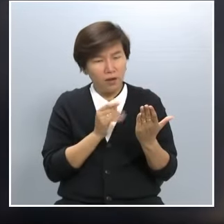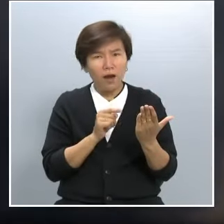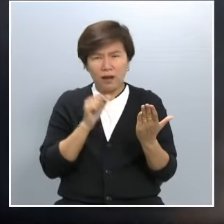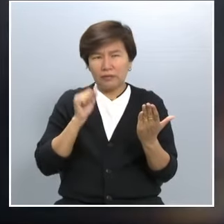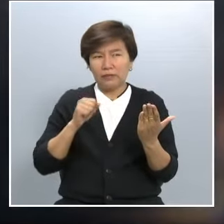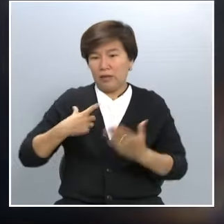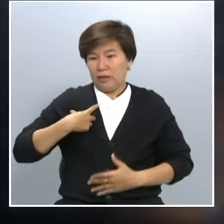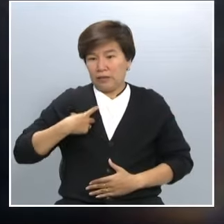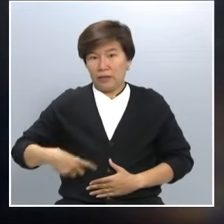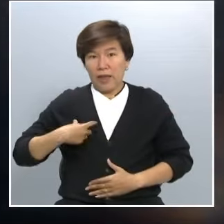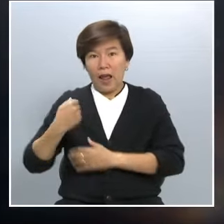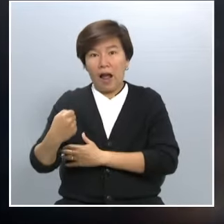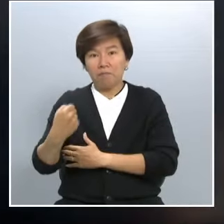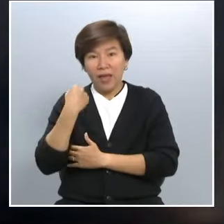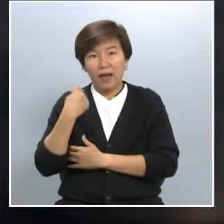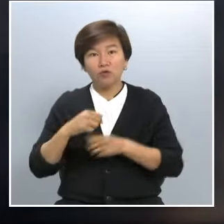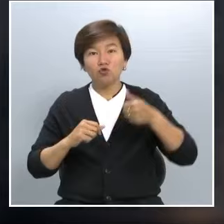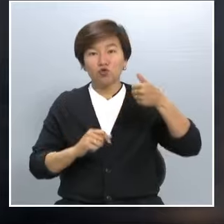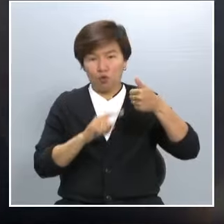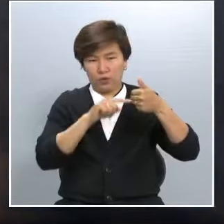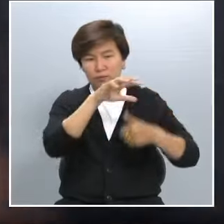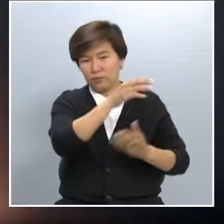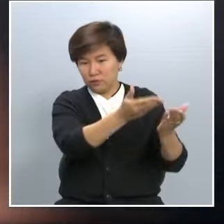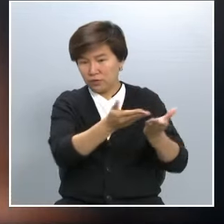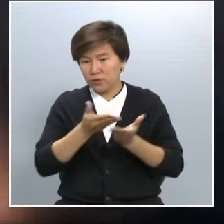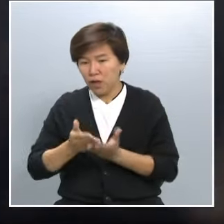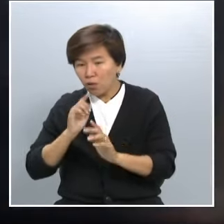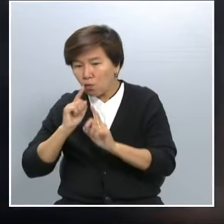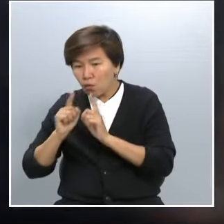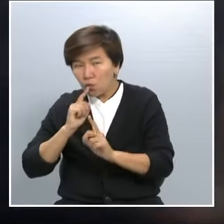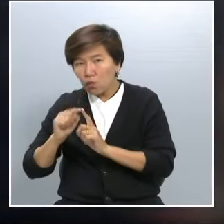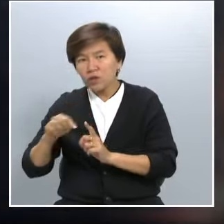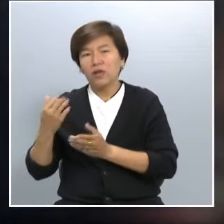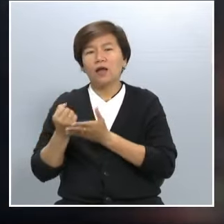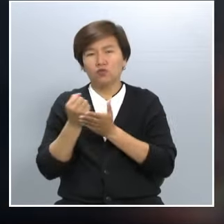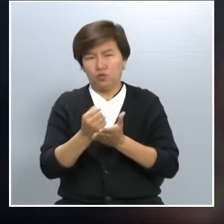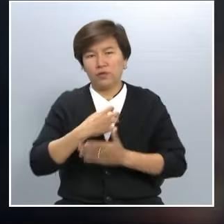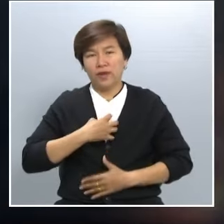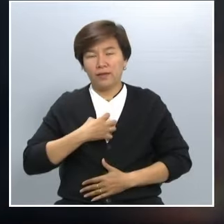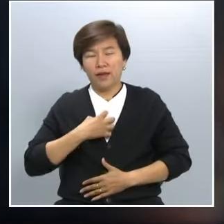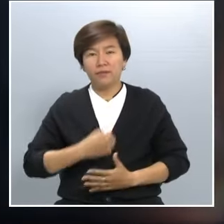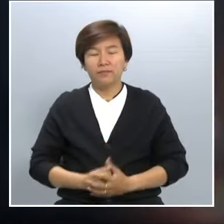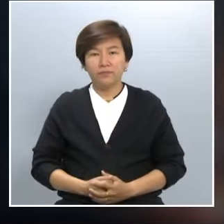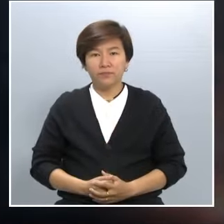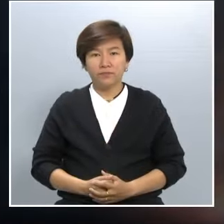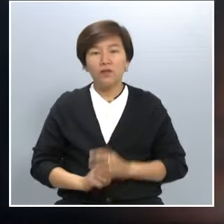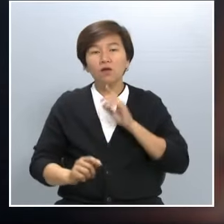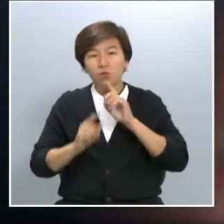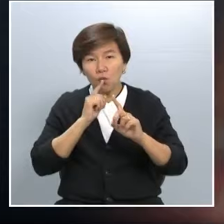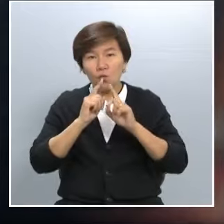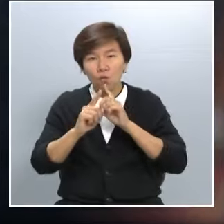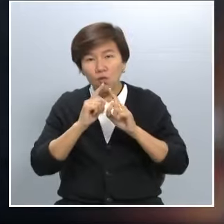ายผู้รับมอบอำนาจจากโจทก์เข้ามาพูดคุยในคดีนี้เพื่อจะช่วยเหลือ2แม่ลูกเบื้องต้นจากการพูดคุย